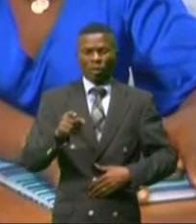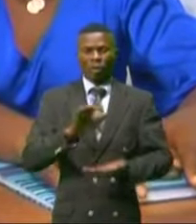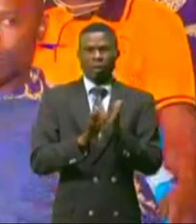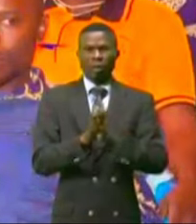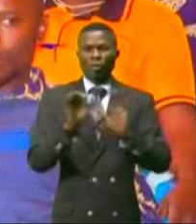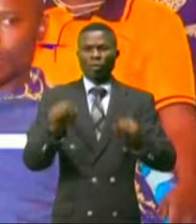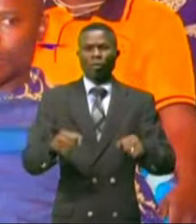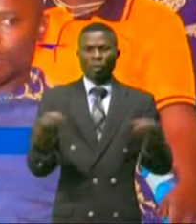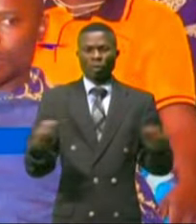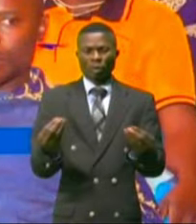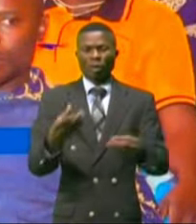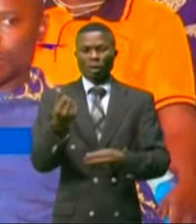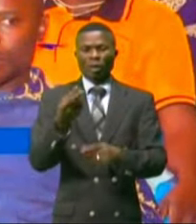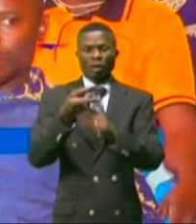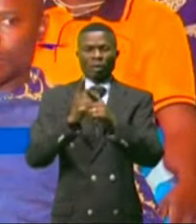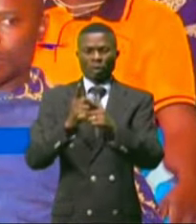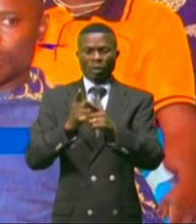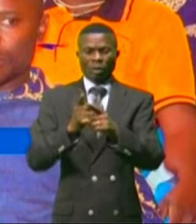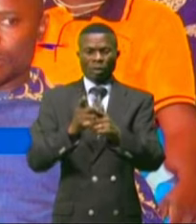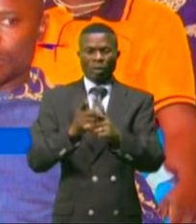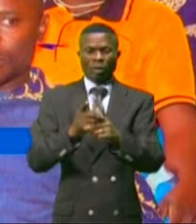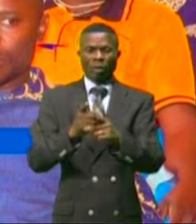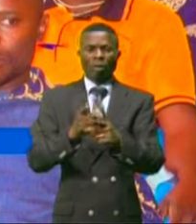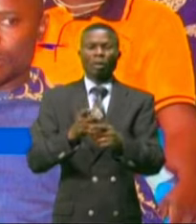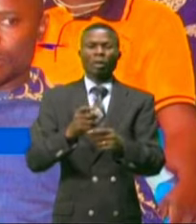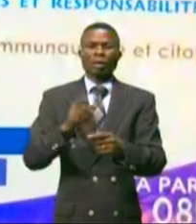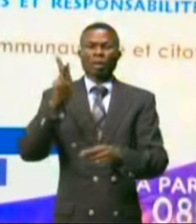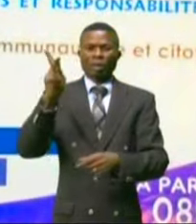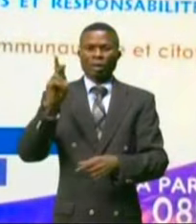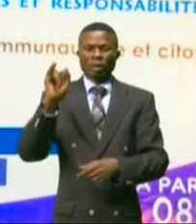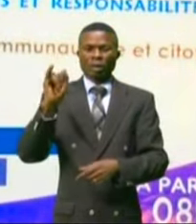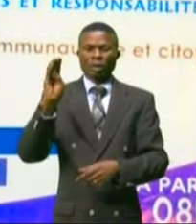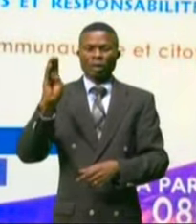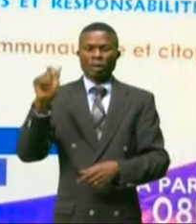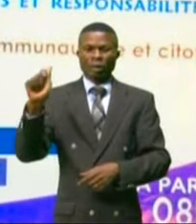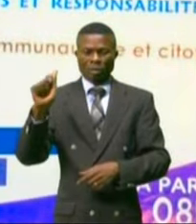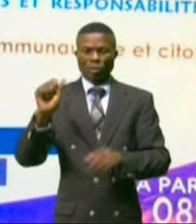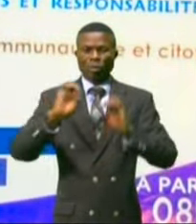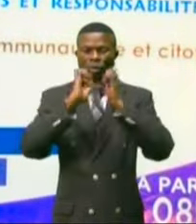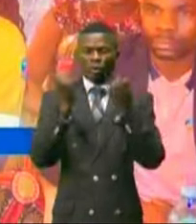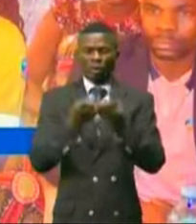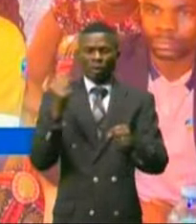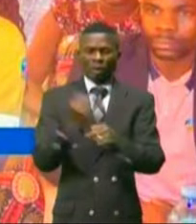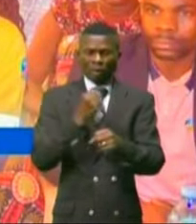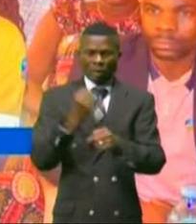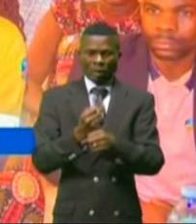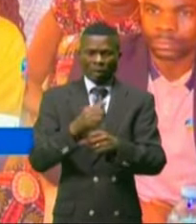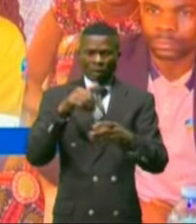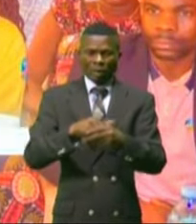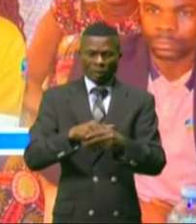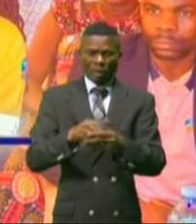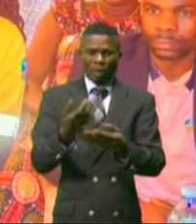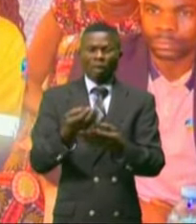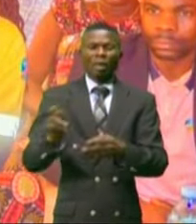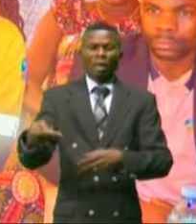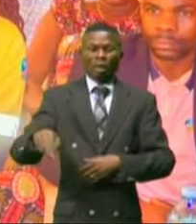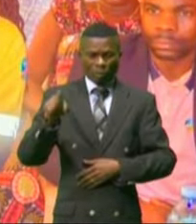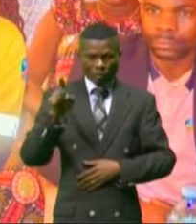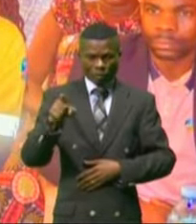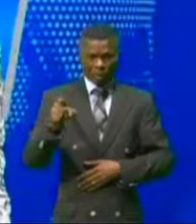possible grâce au financement de la firme aurifère Kibali Gold Mine qui développe ses activités dans cette partie de la